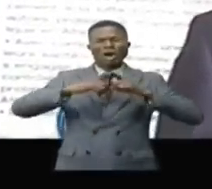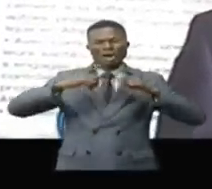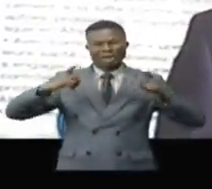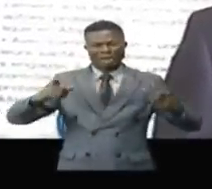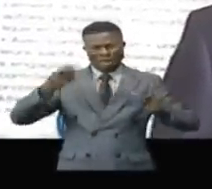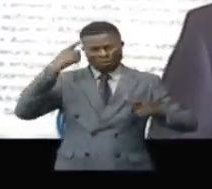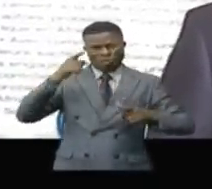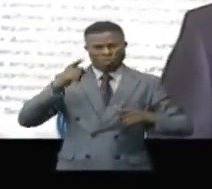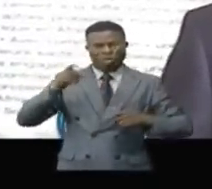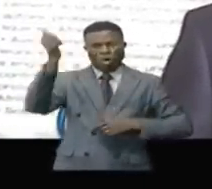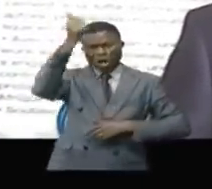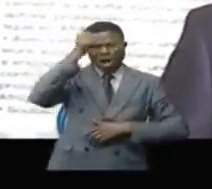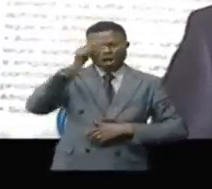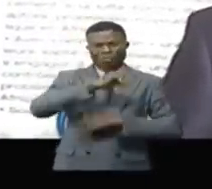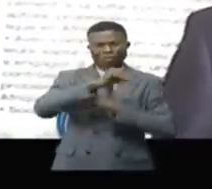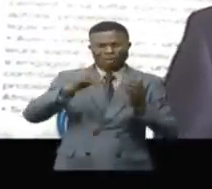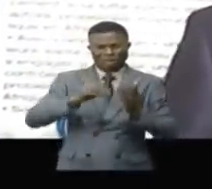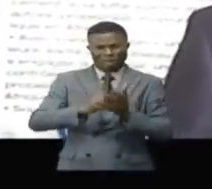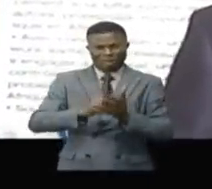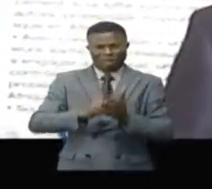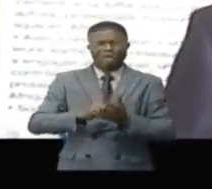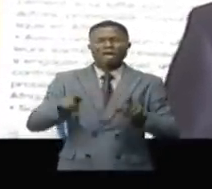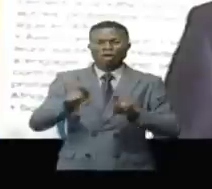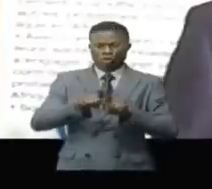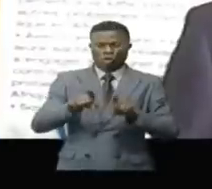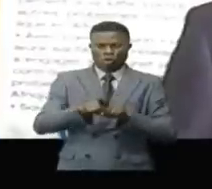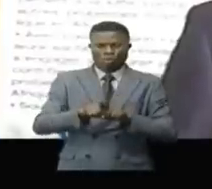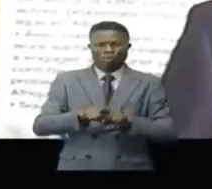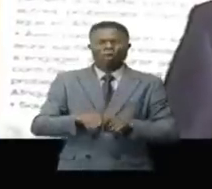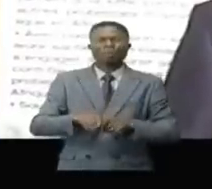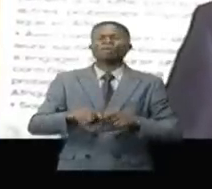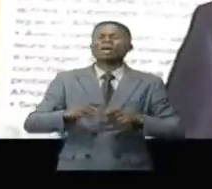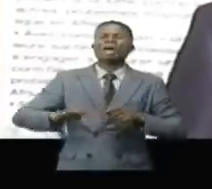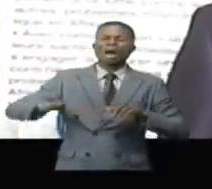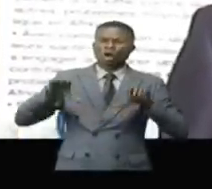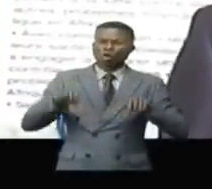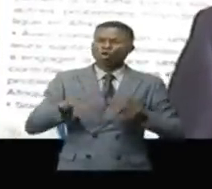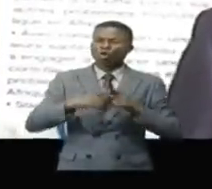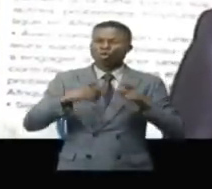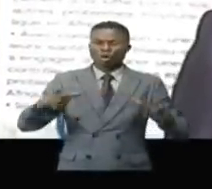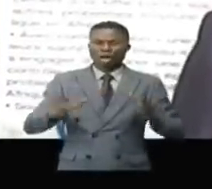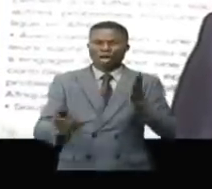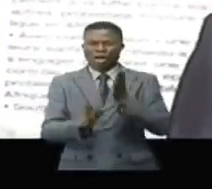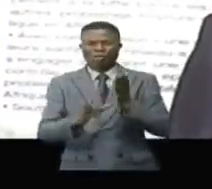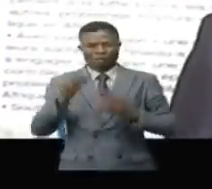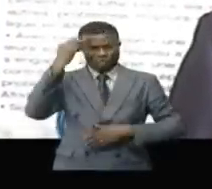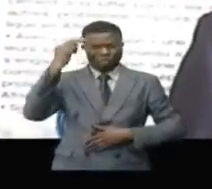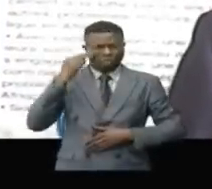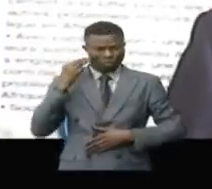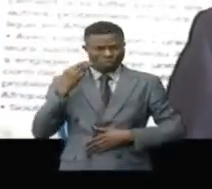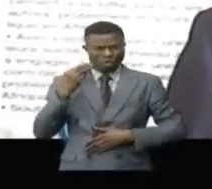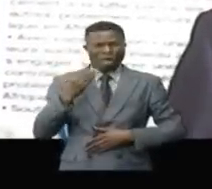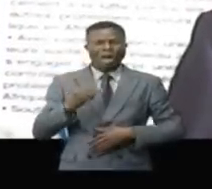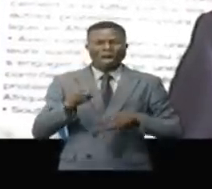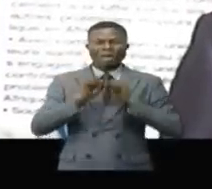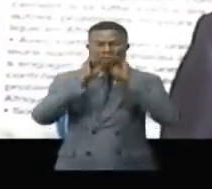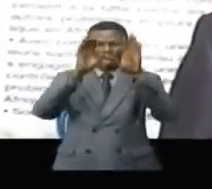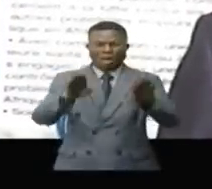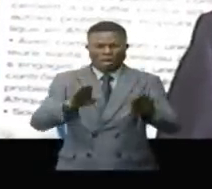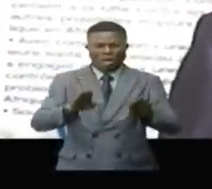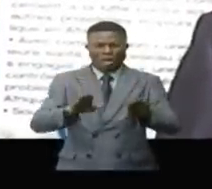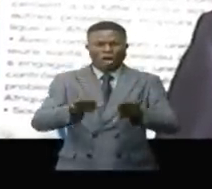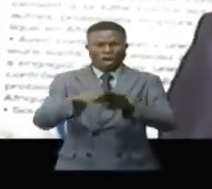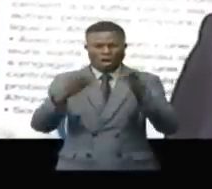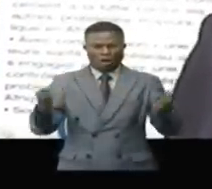d'Afrique centrale à la dimension de ce pays. Et la vice-ministre qui a inauguré le bureau a